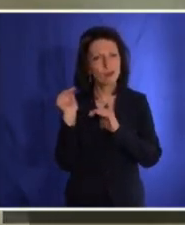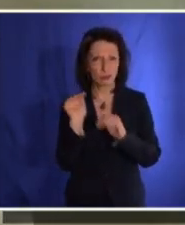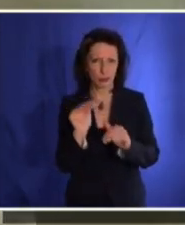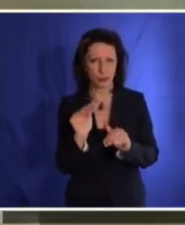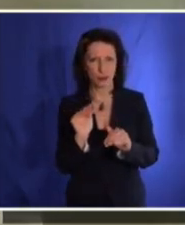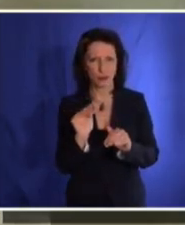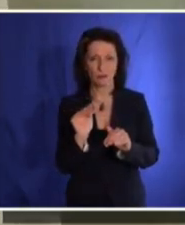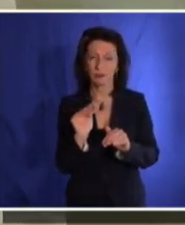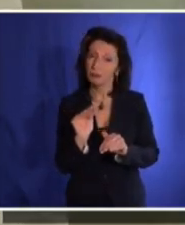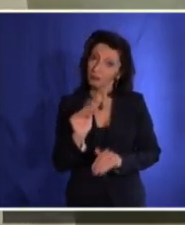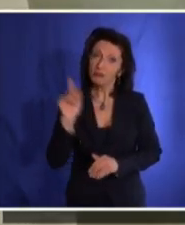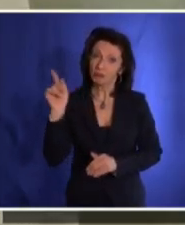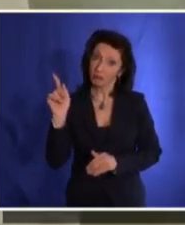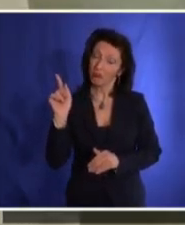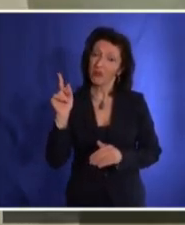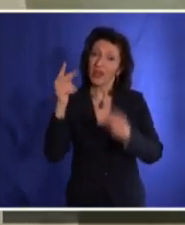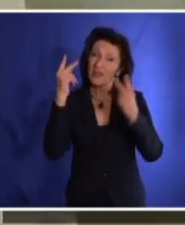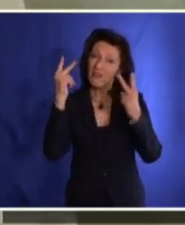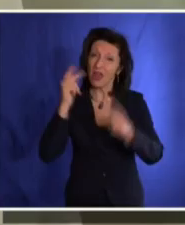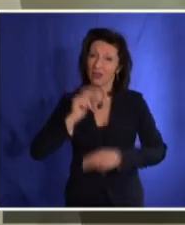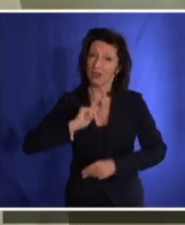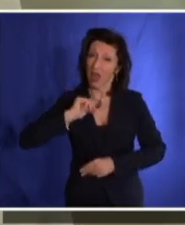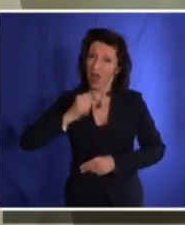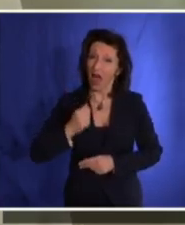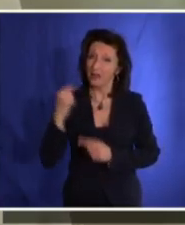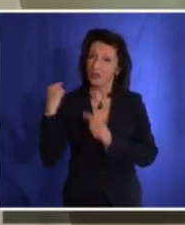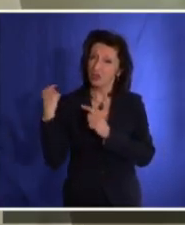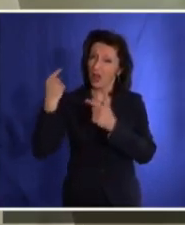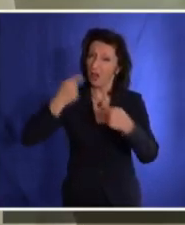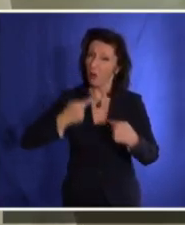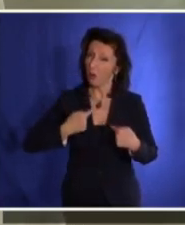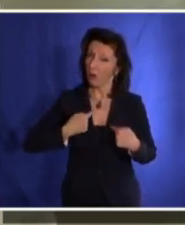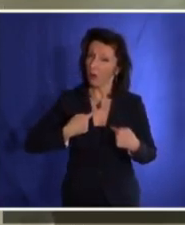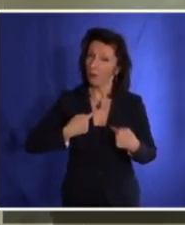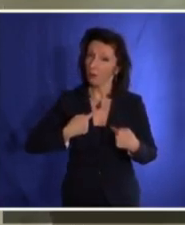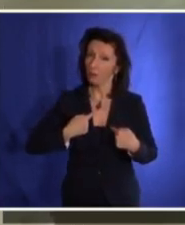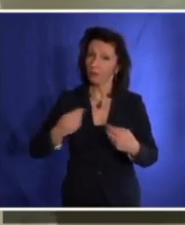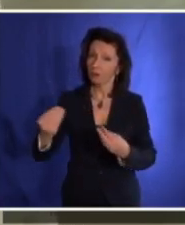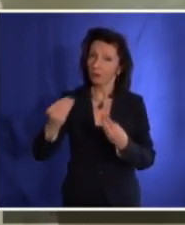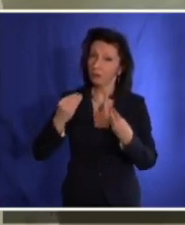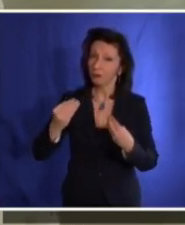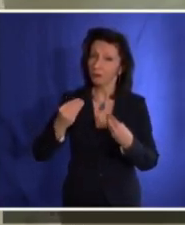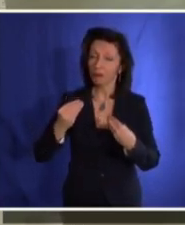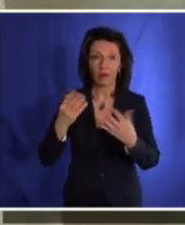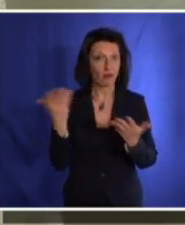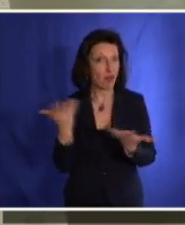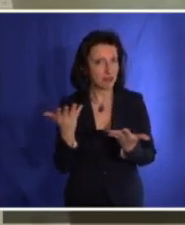schenken. Sie haben uns Werte vermittelt, wie Fleiß,